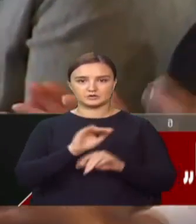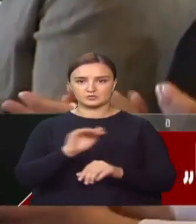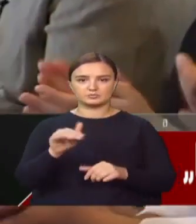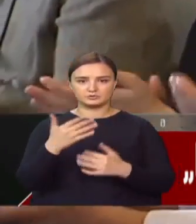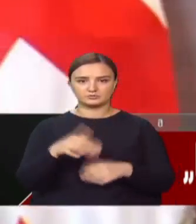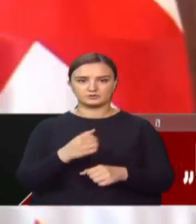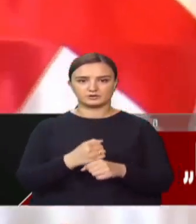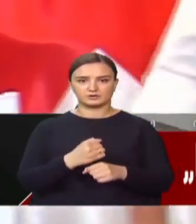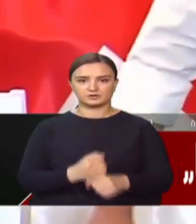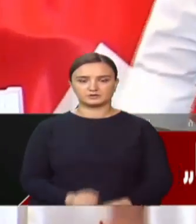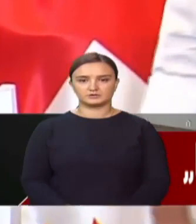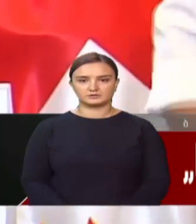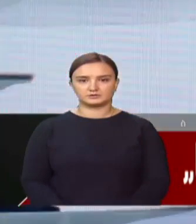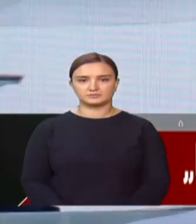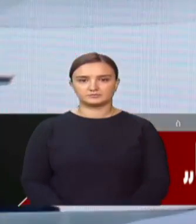გააკეთეს.